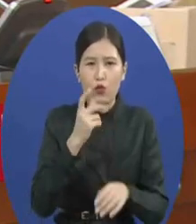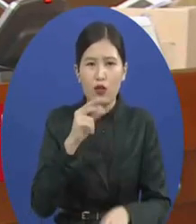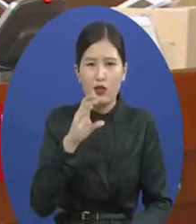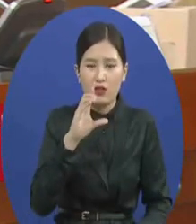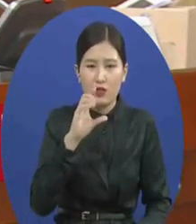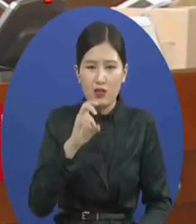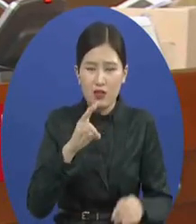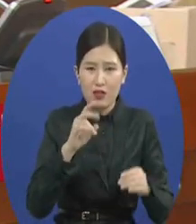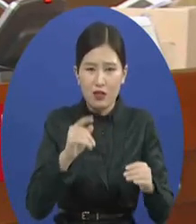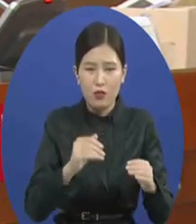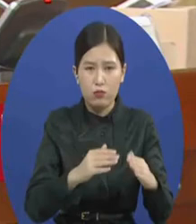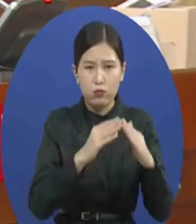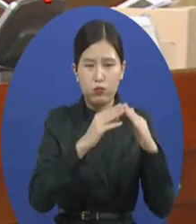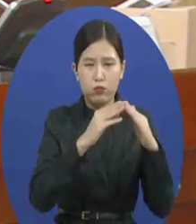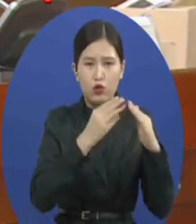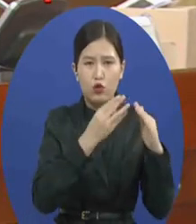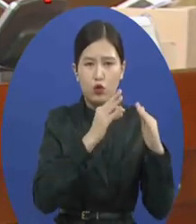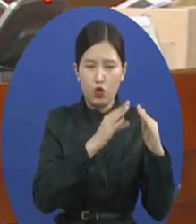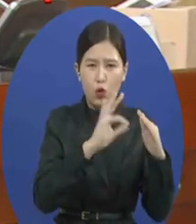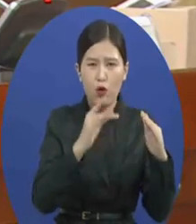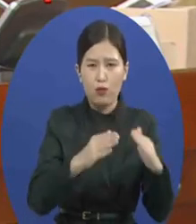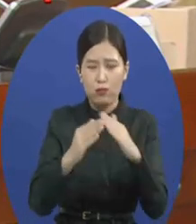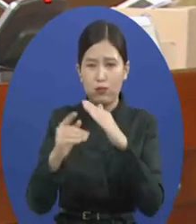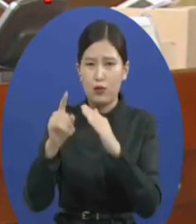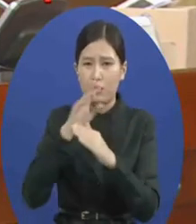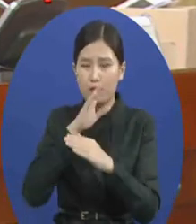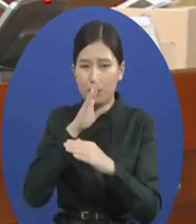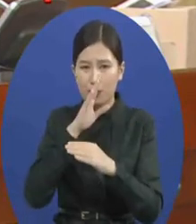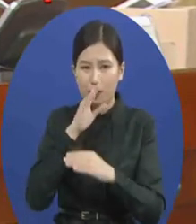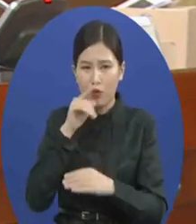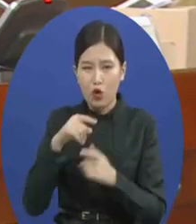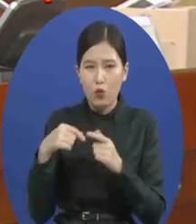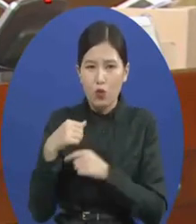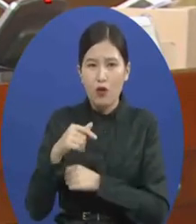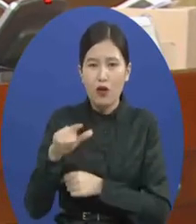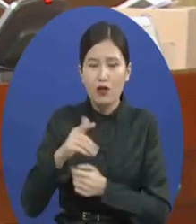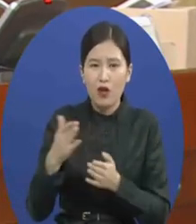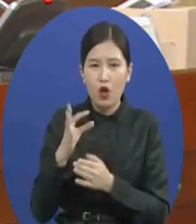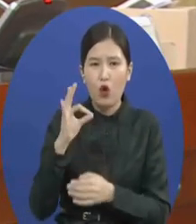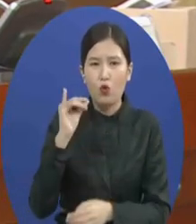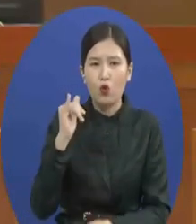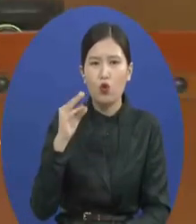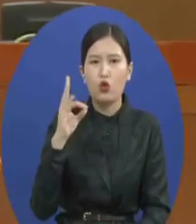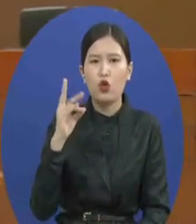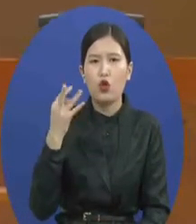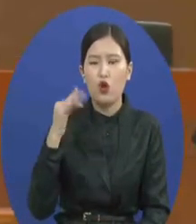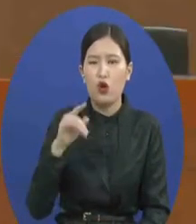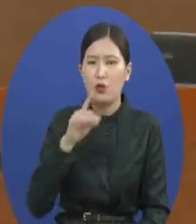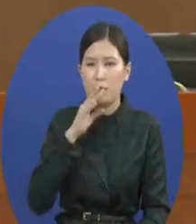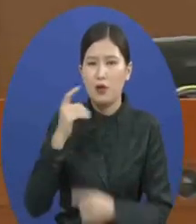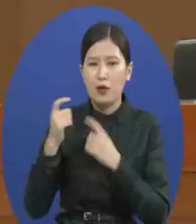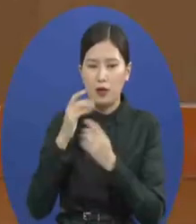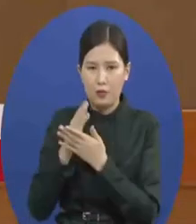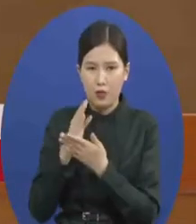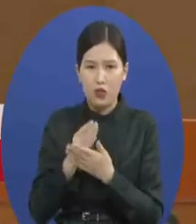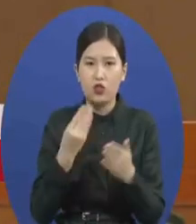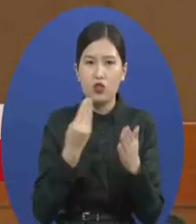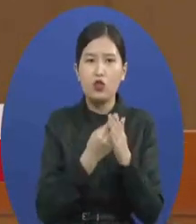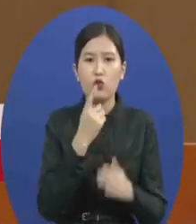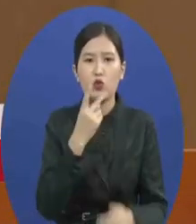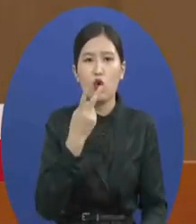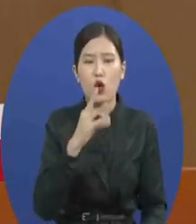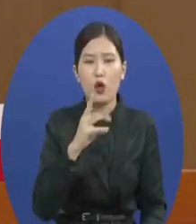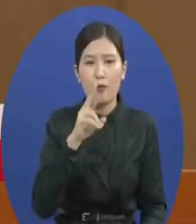байгаа. Энийг бид нар оюутлын төслөөс баригдах ийм ихний ажлуудыг хийнэ гэдэг байдлаар яриад явж байна. Жишээ нь 120 м квадраттай айл